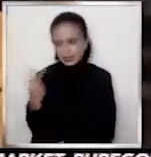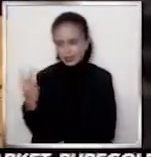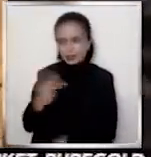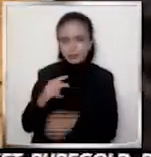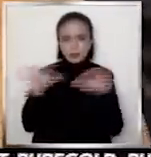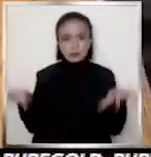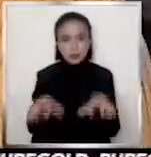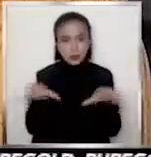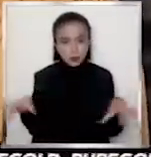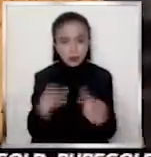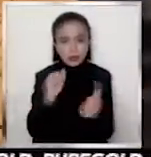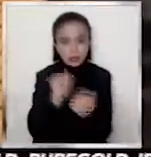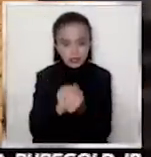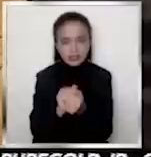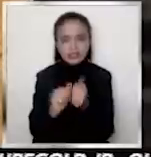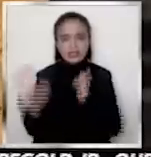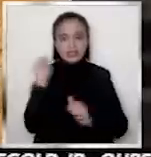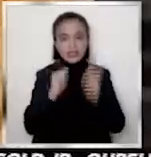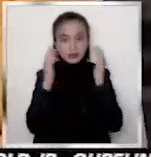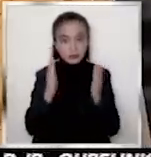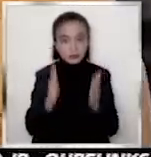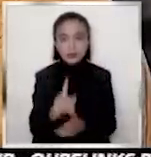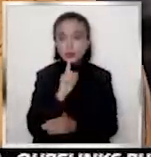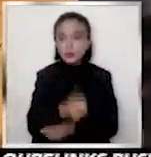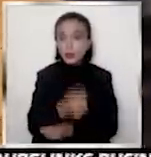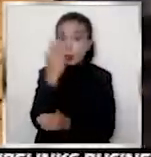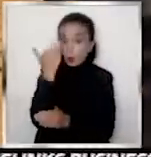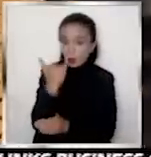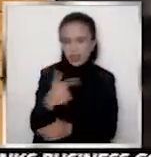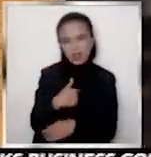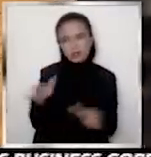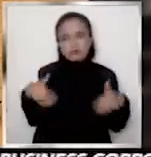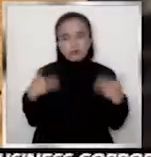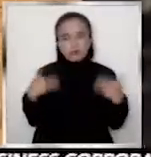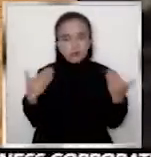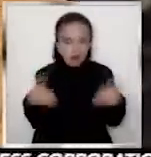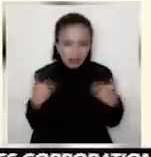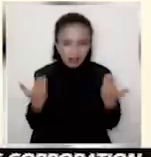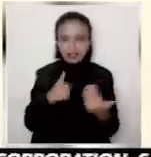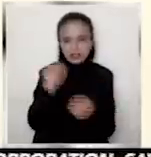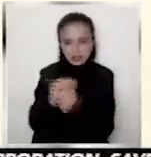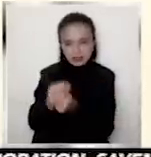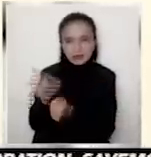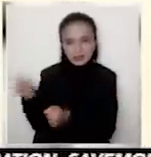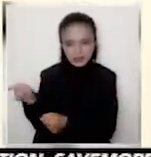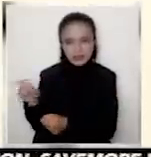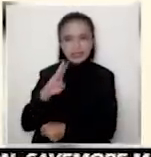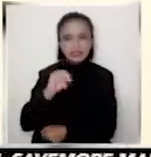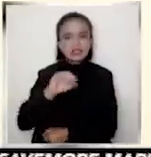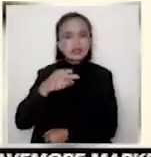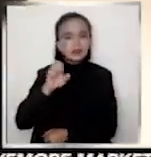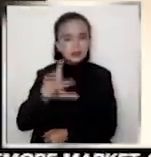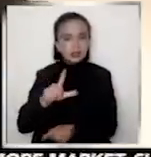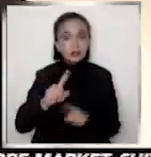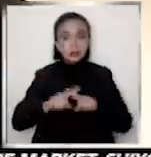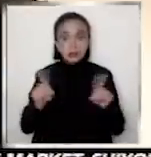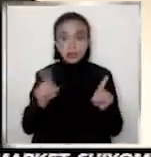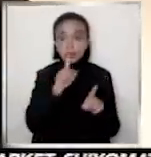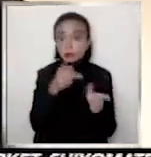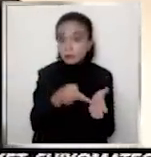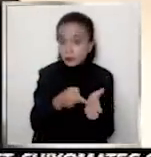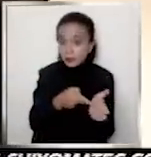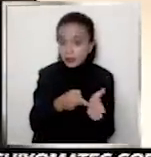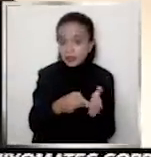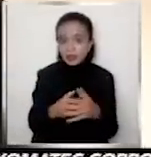sa showbiz, actually. Kasi syempre, bata pa lang ako, kasama ko na yan si Michael. Pero pag amin ni Michael. I met